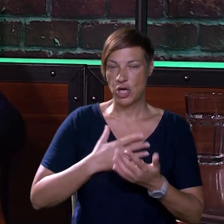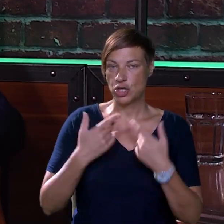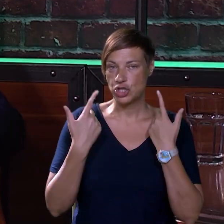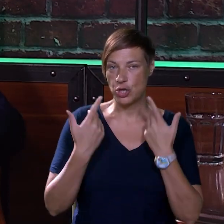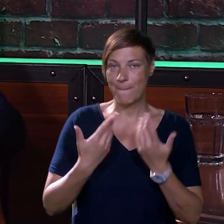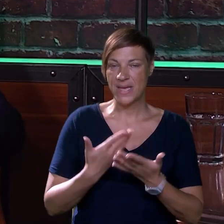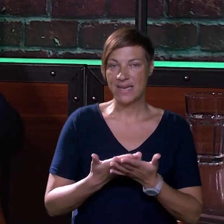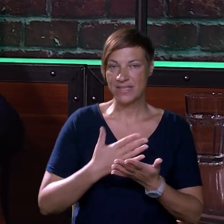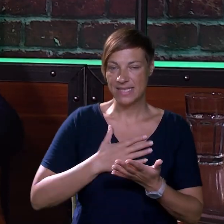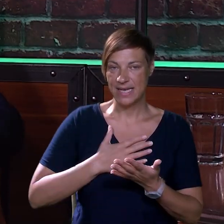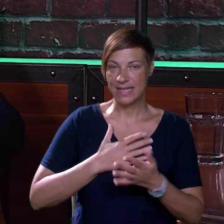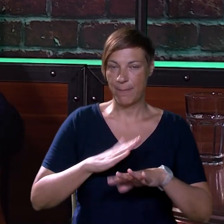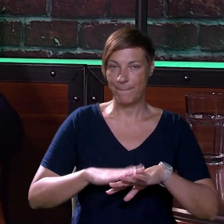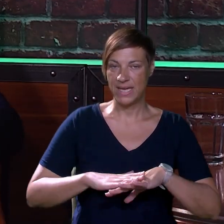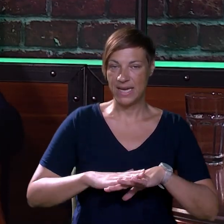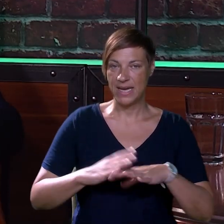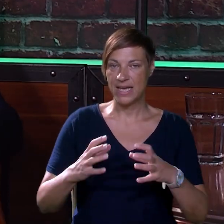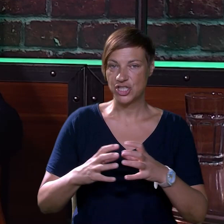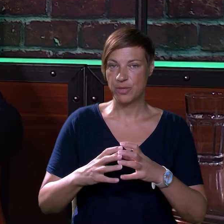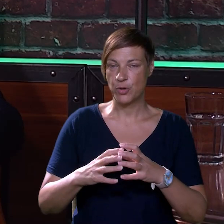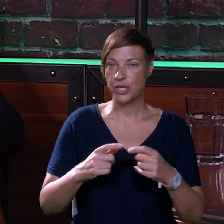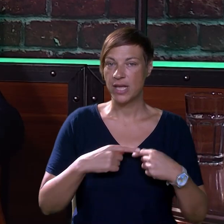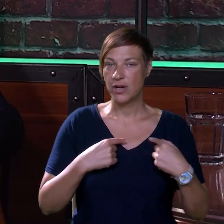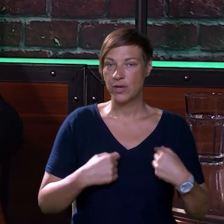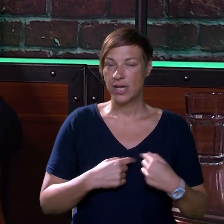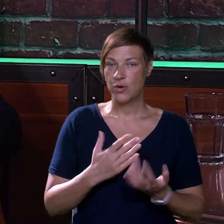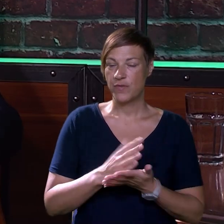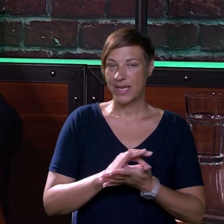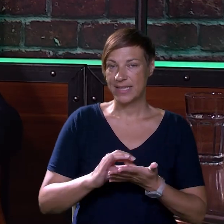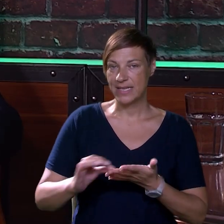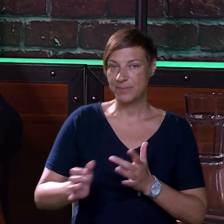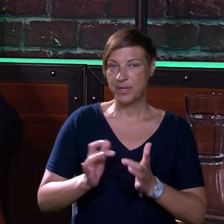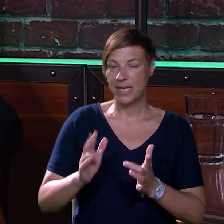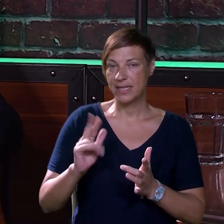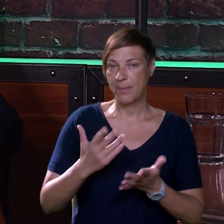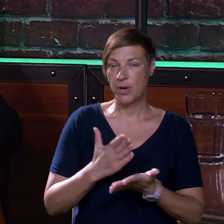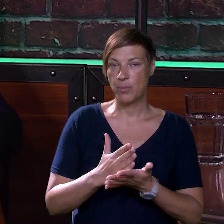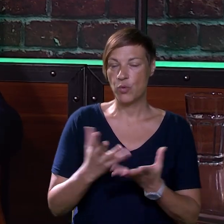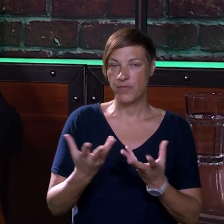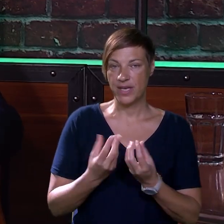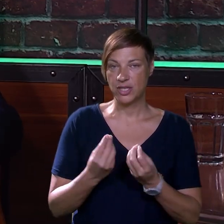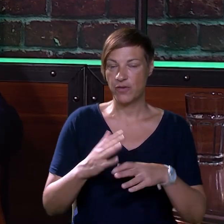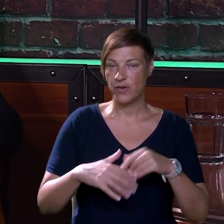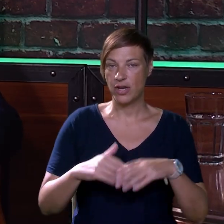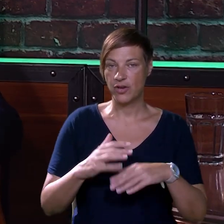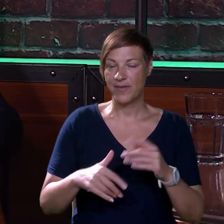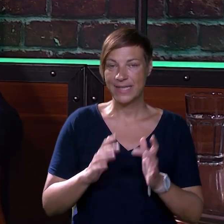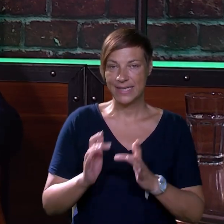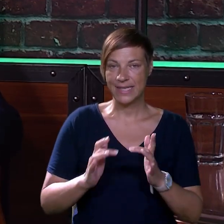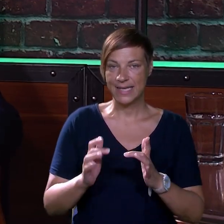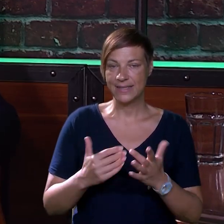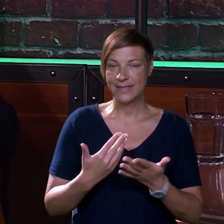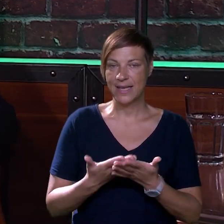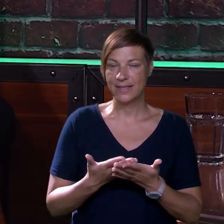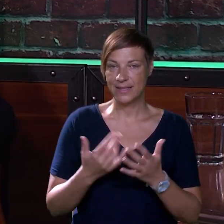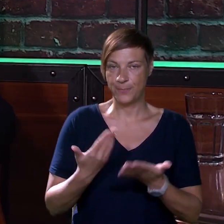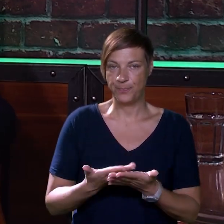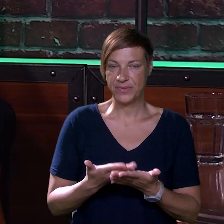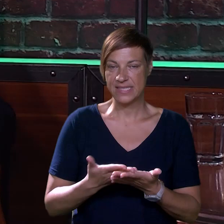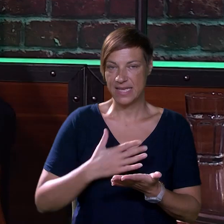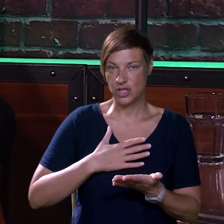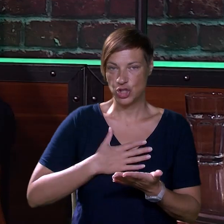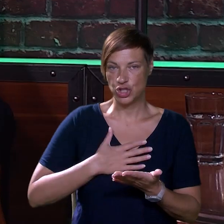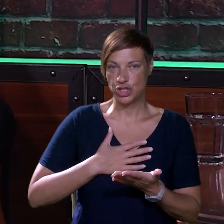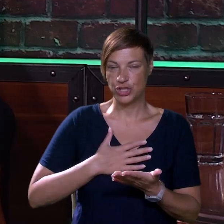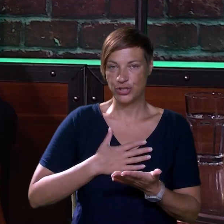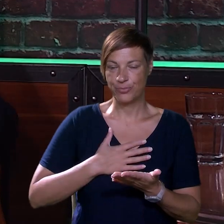mene veseli, da mi na našem odjelu kardiologije uvijek kad raspišemo natječaj imamo uvijek dovoljno kvalitetnih kandidata, zato što eto